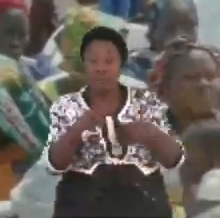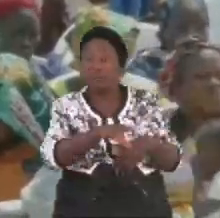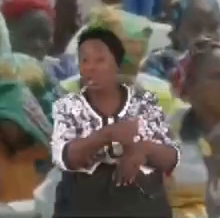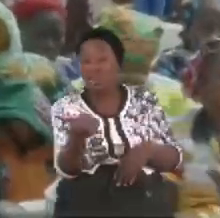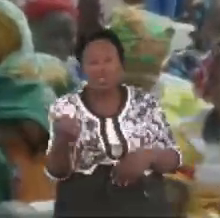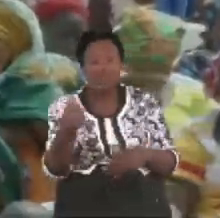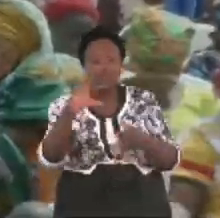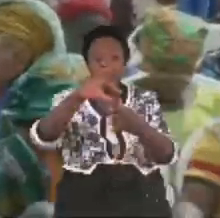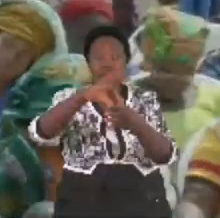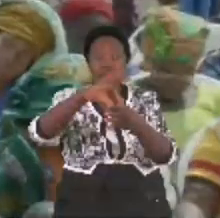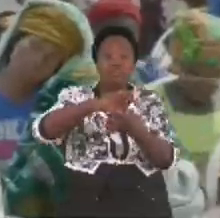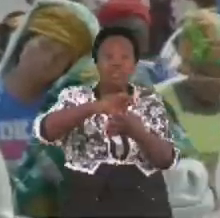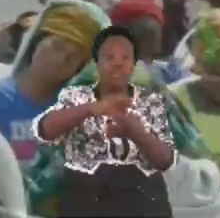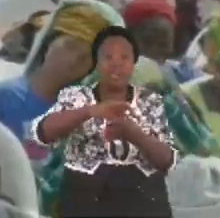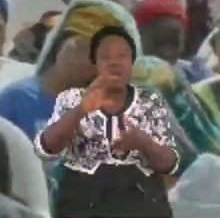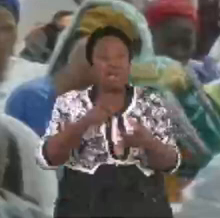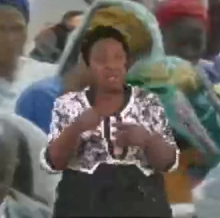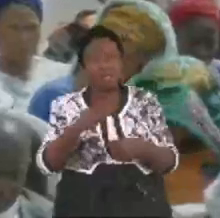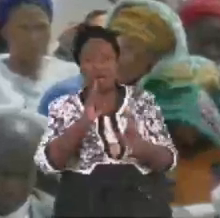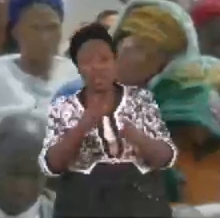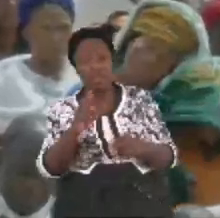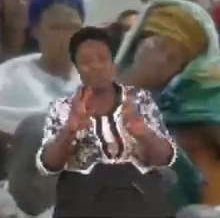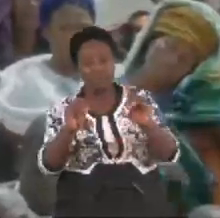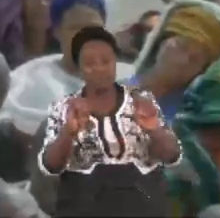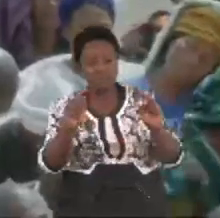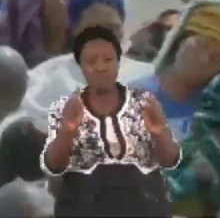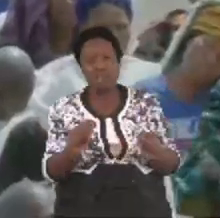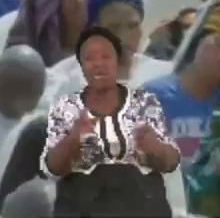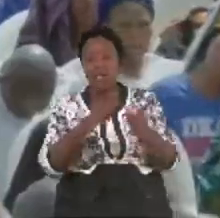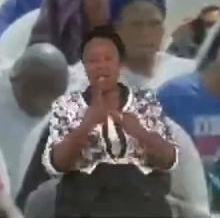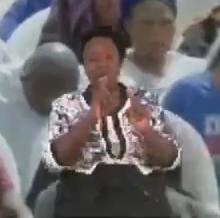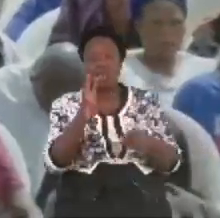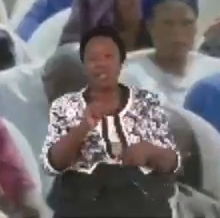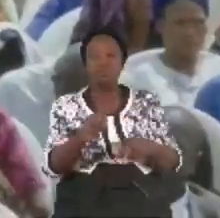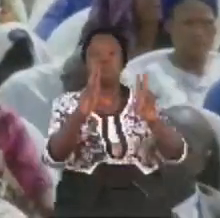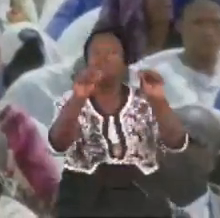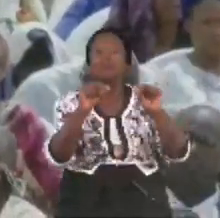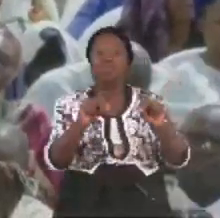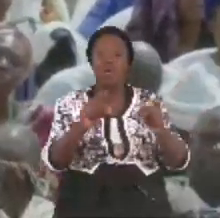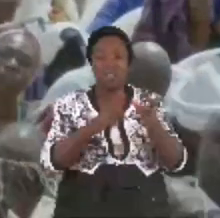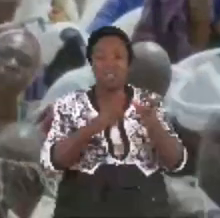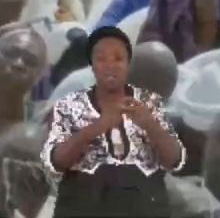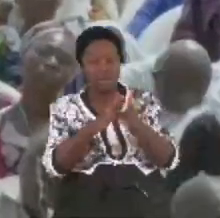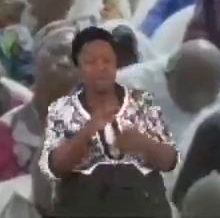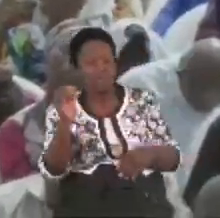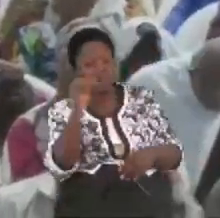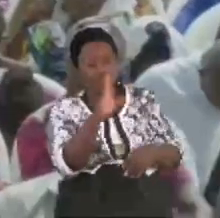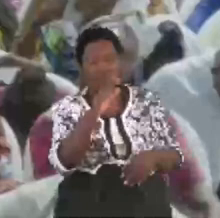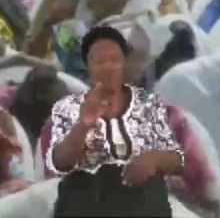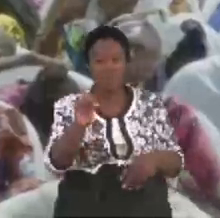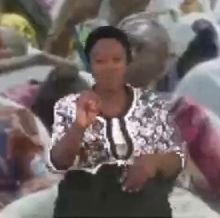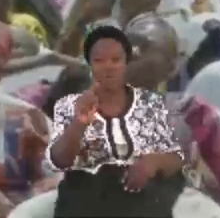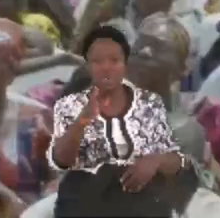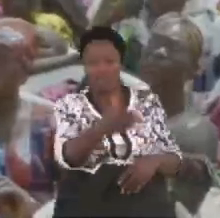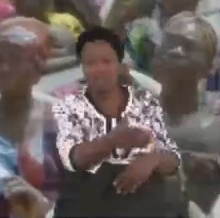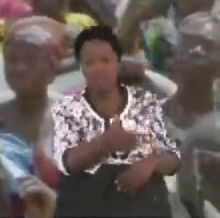Ils lui répondirent, « Non. » Il leur dit, « jetez le filet du côté droit de la